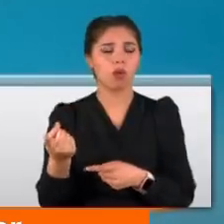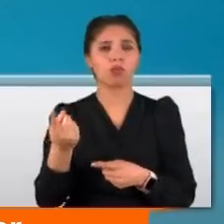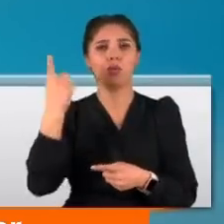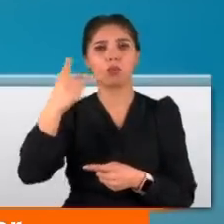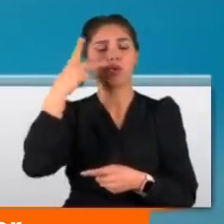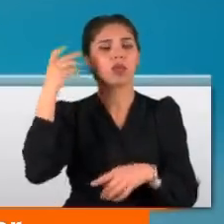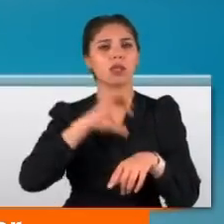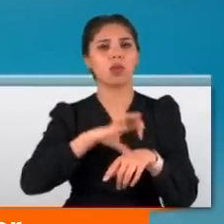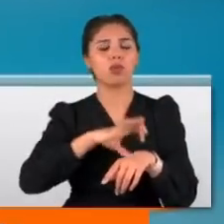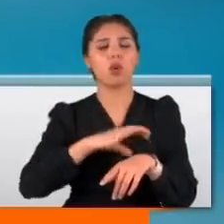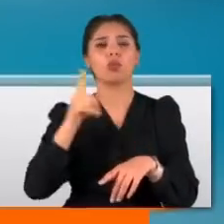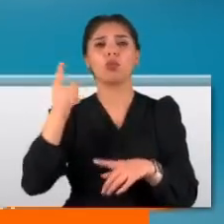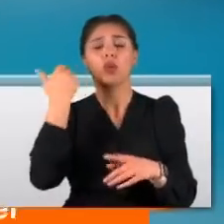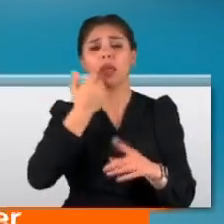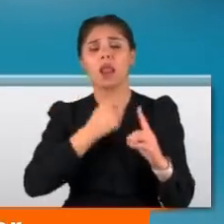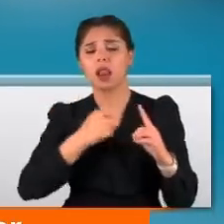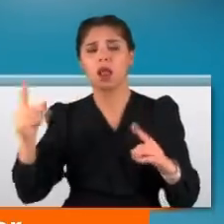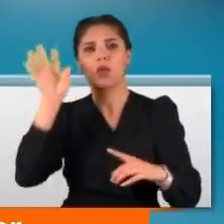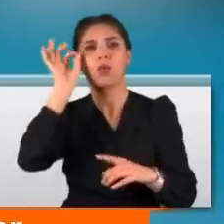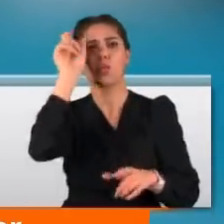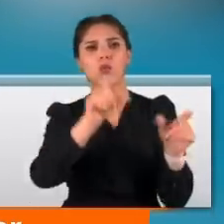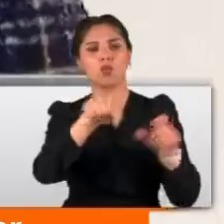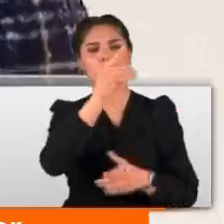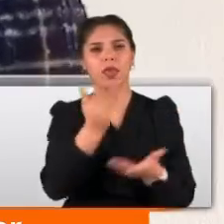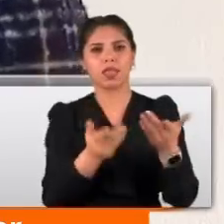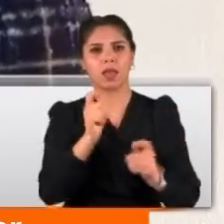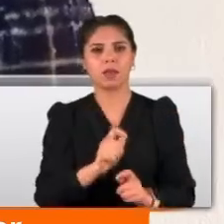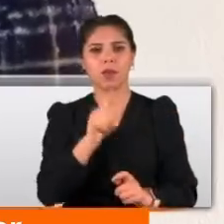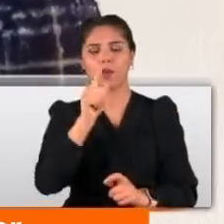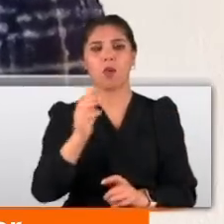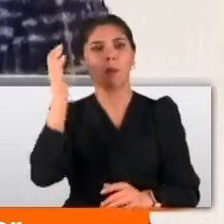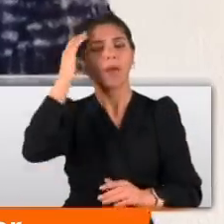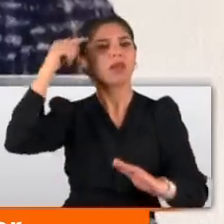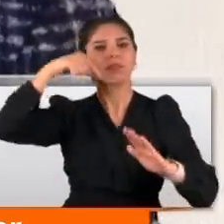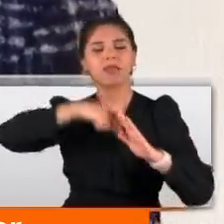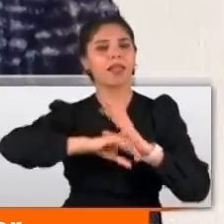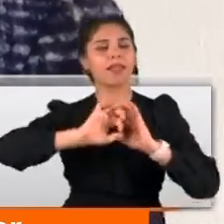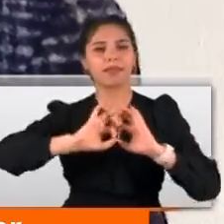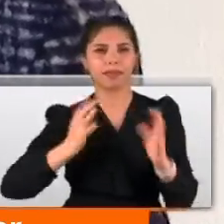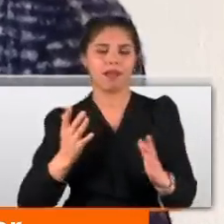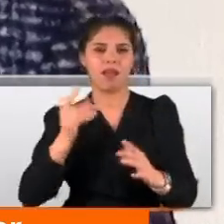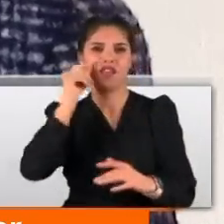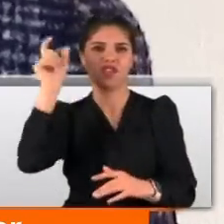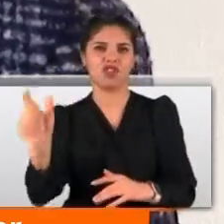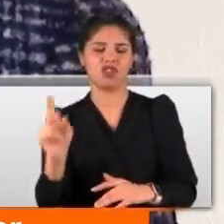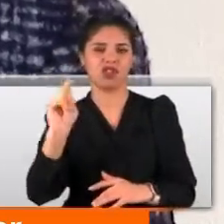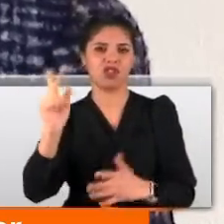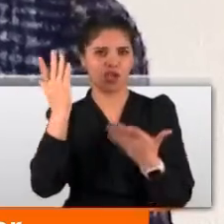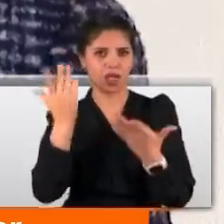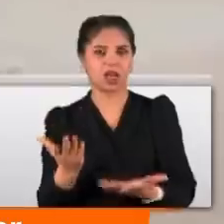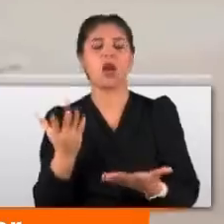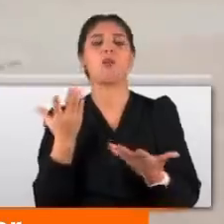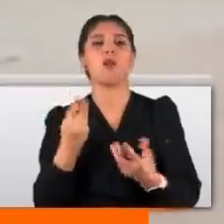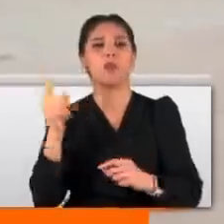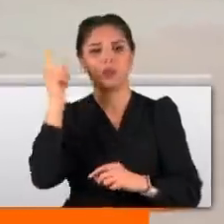sahte doktorluğa vardıran süreci uzmanlar değerlendirdi. Bunun temelinde kişiyi olduğu gibi kabul etmemek